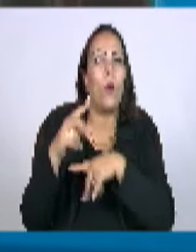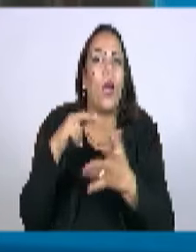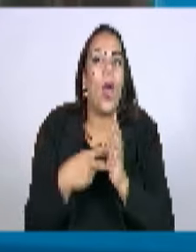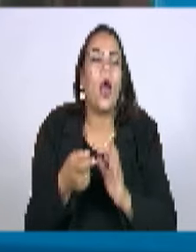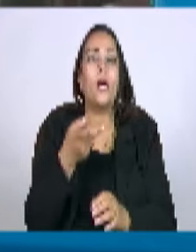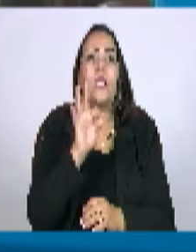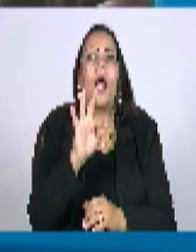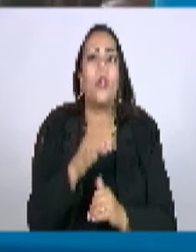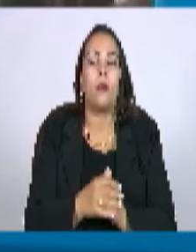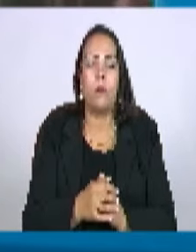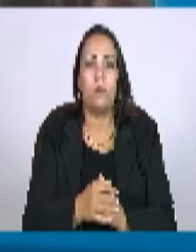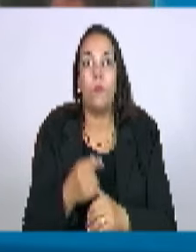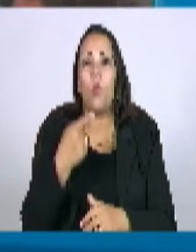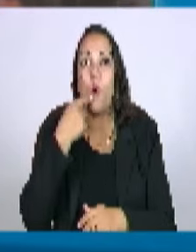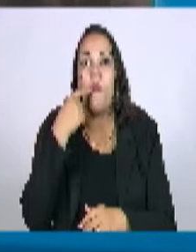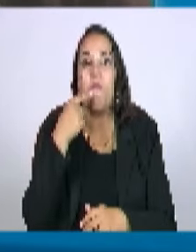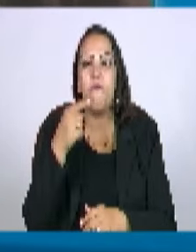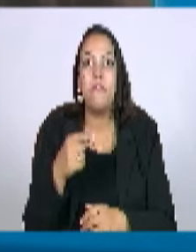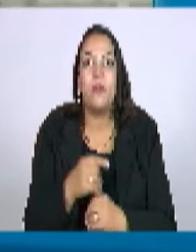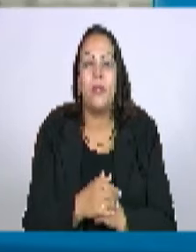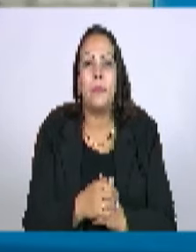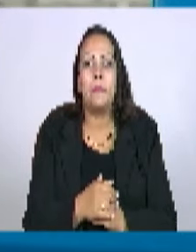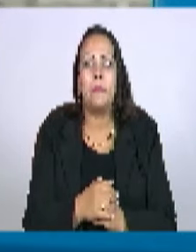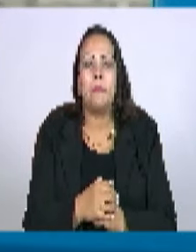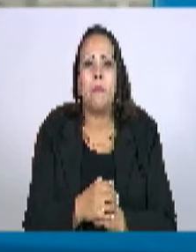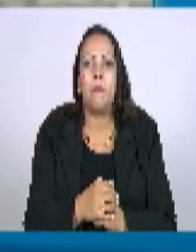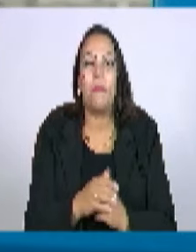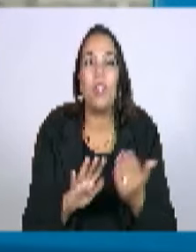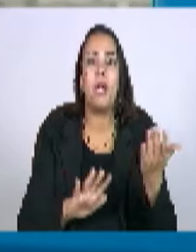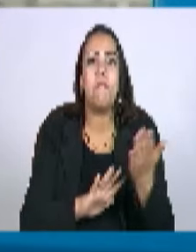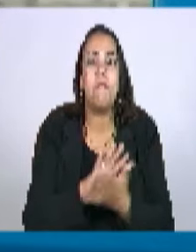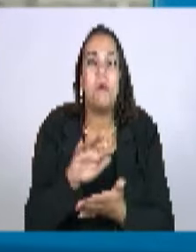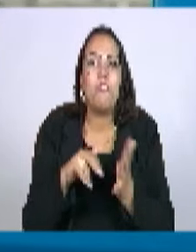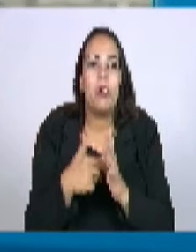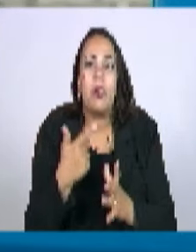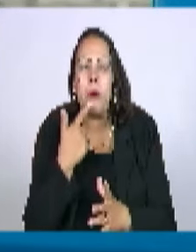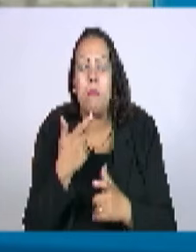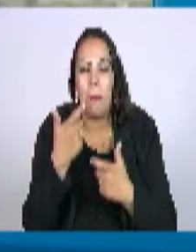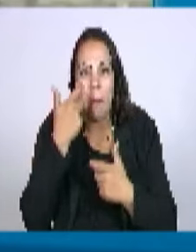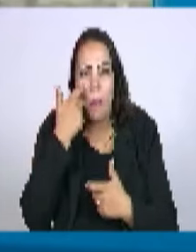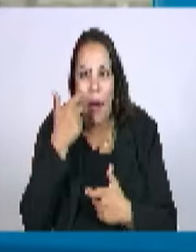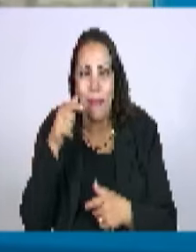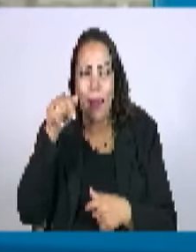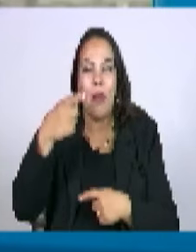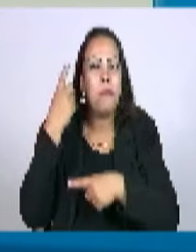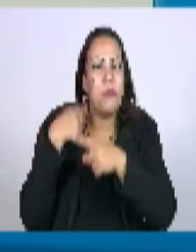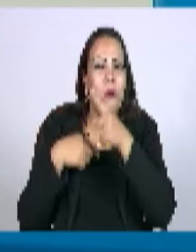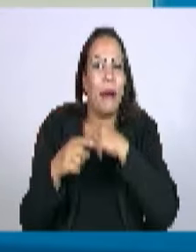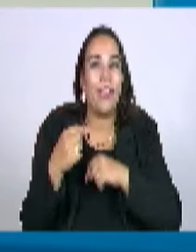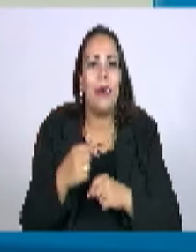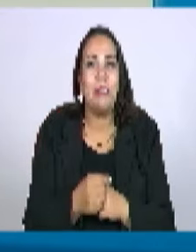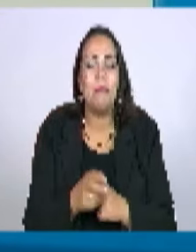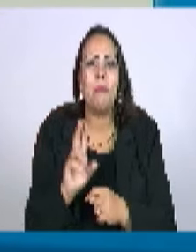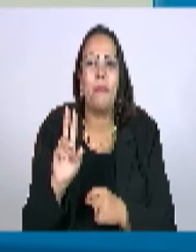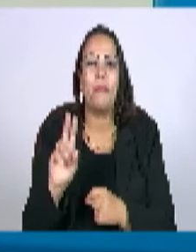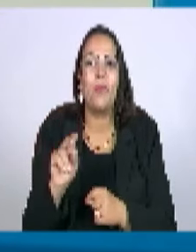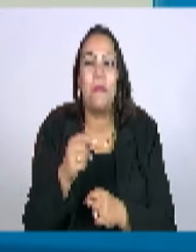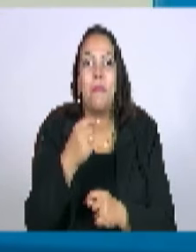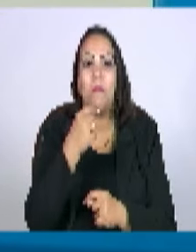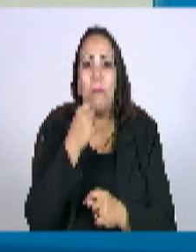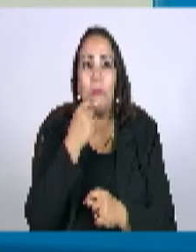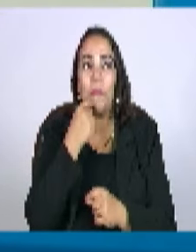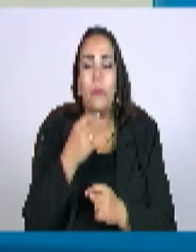الثالثه وفي قضايا يعني بتركز على في هذه المراجعه زي قضايا